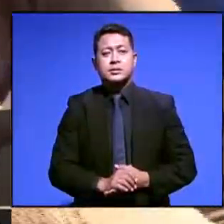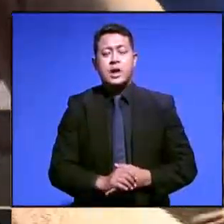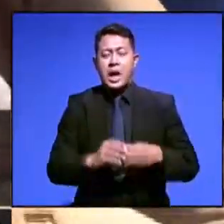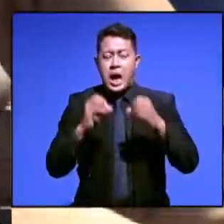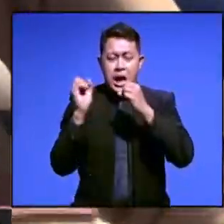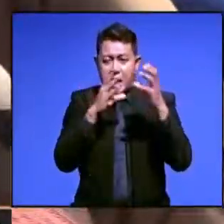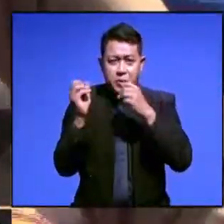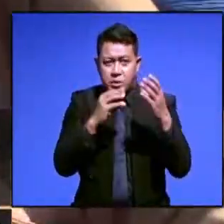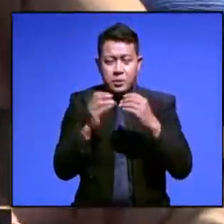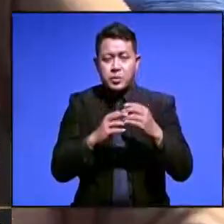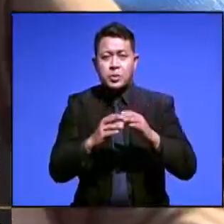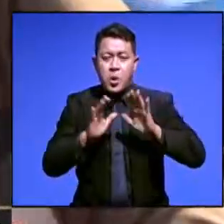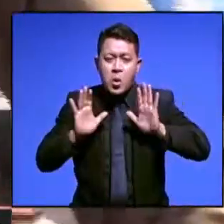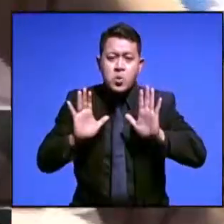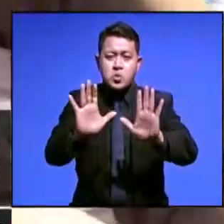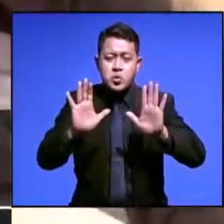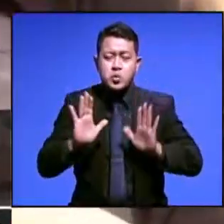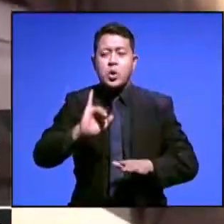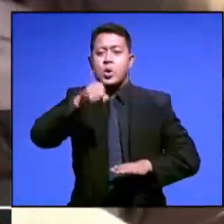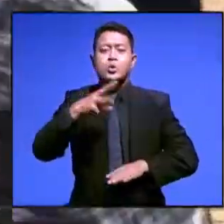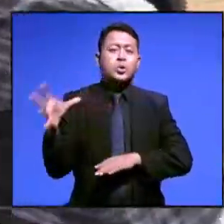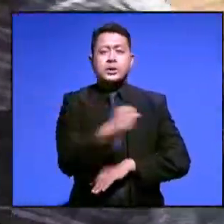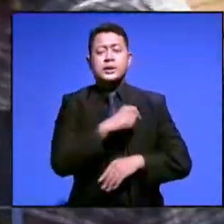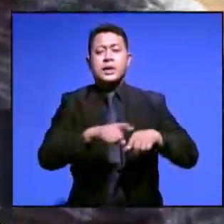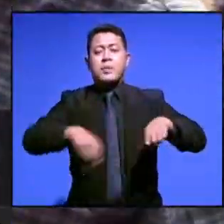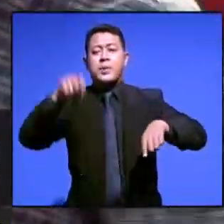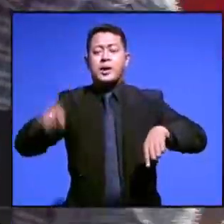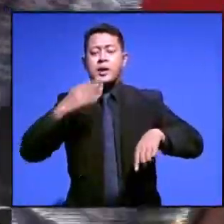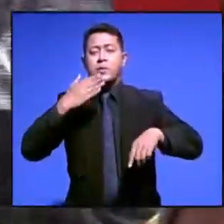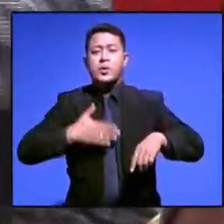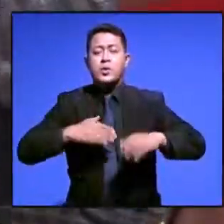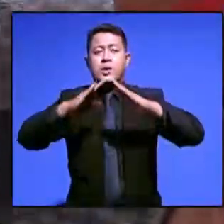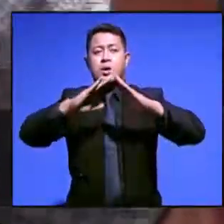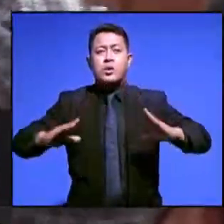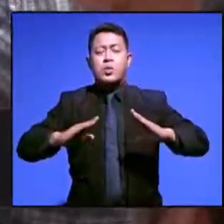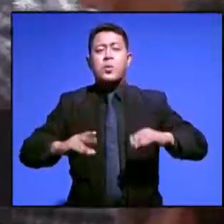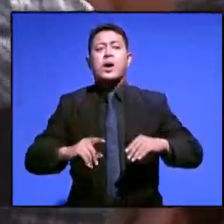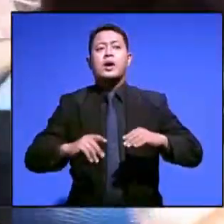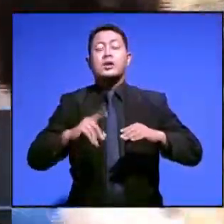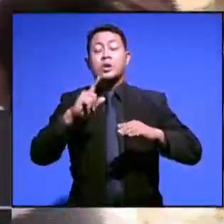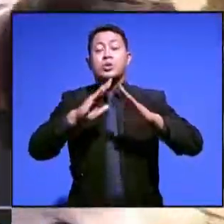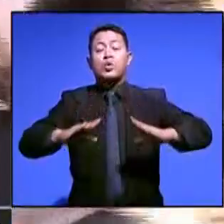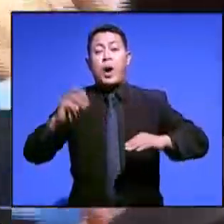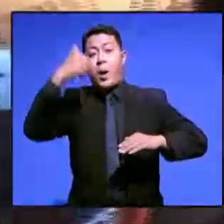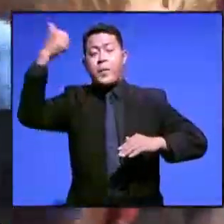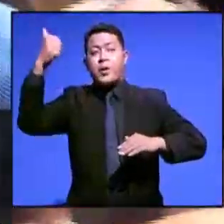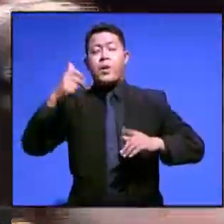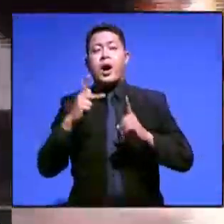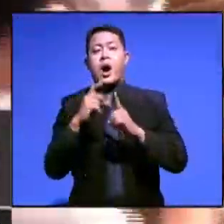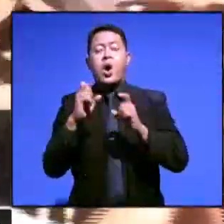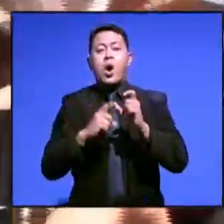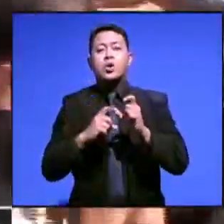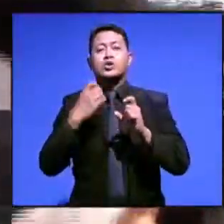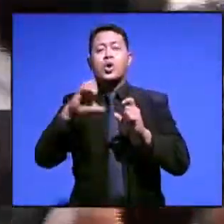Adu argumen hingga saling dorong antara jurusita pengadilan dan penghuni rumah mengiringi eksekusi sebuah rumah mewah di Jalan Hos